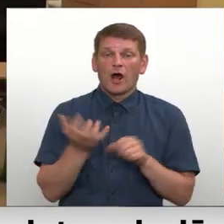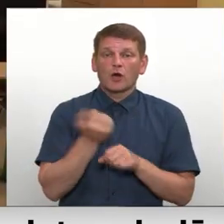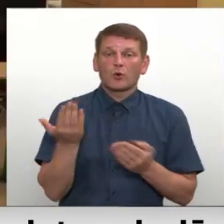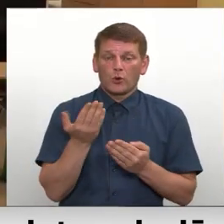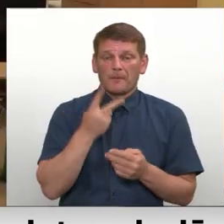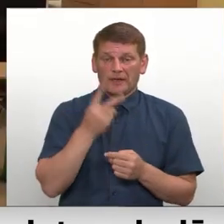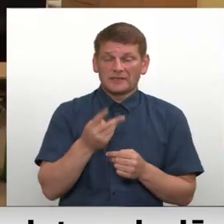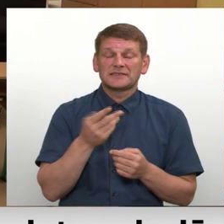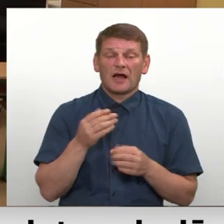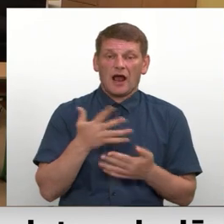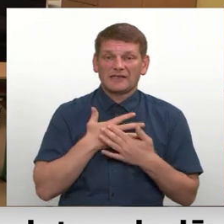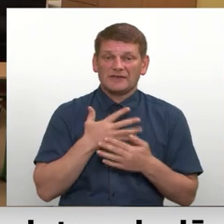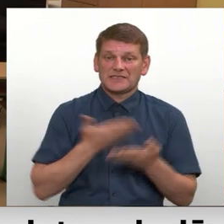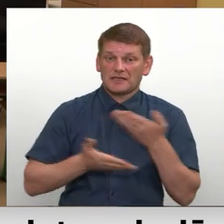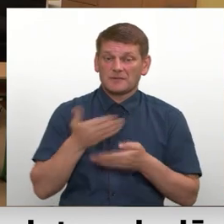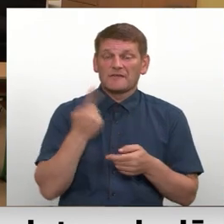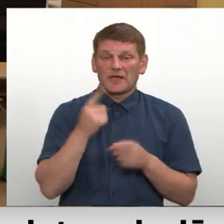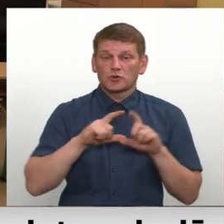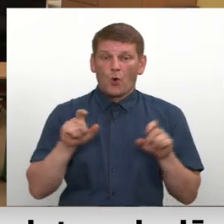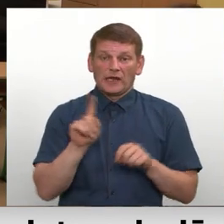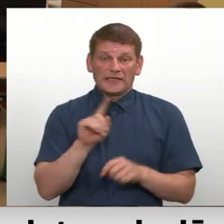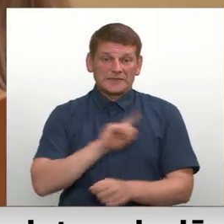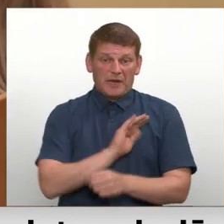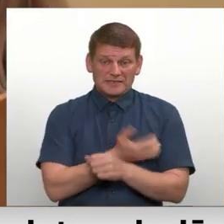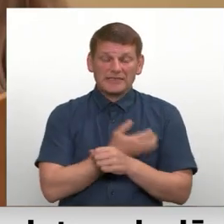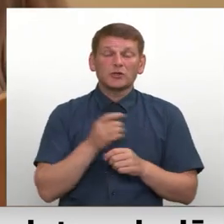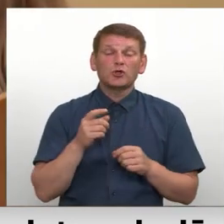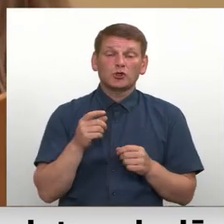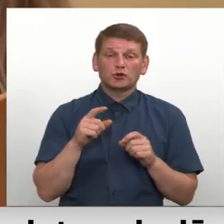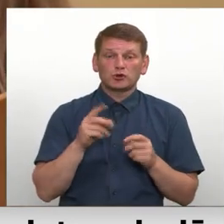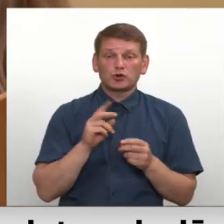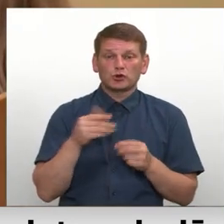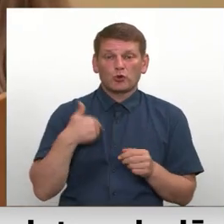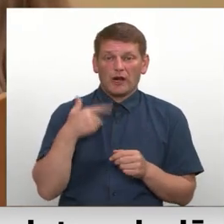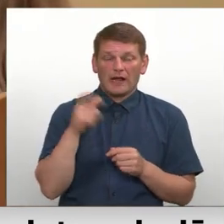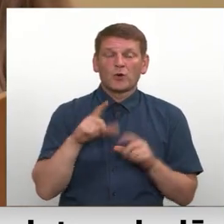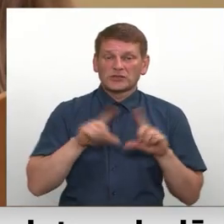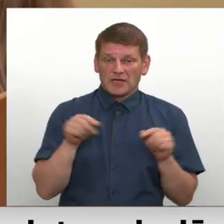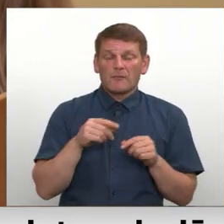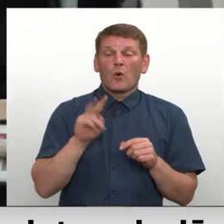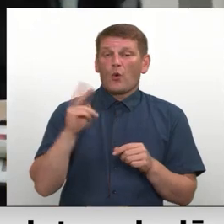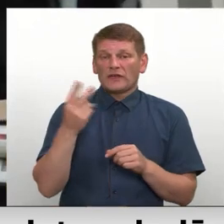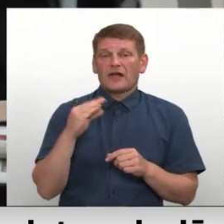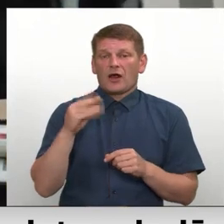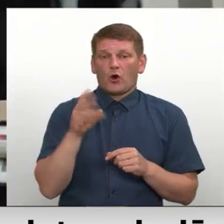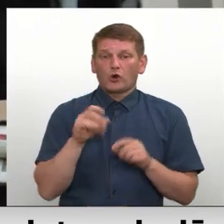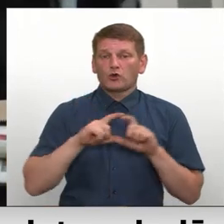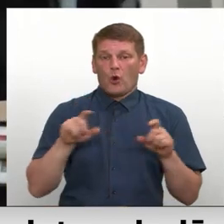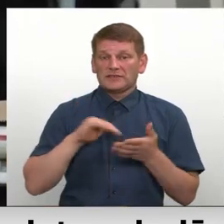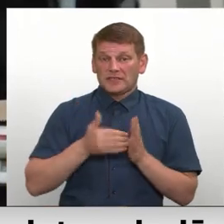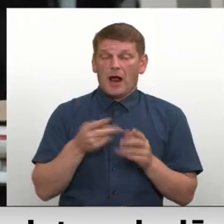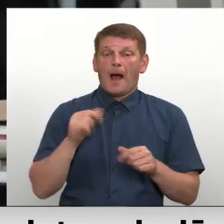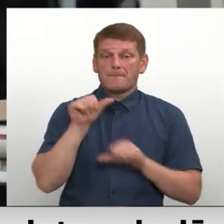paredzēta aktīva sadarbība. Viena skola ir spēcīga skolēnu uzņēmumu jomā, otra lepojas ar ekoskolas statusu. Un